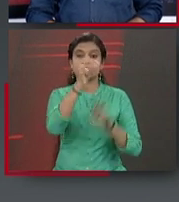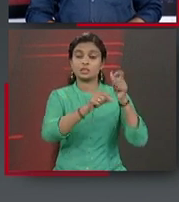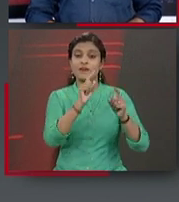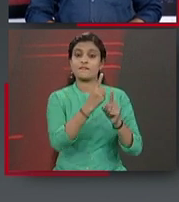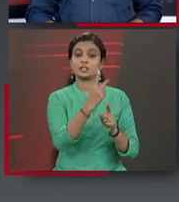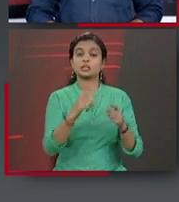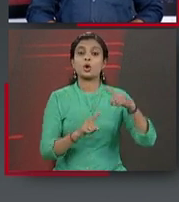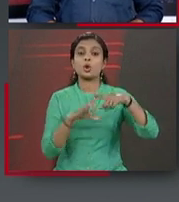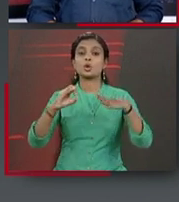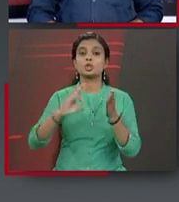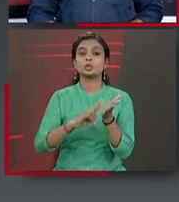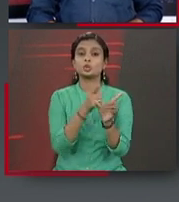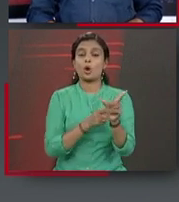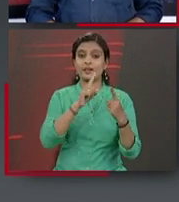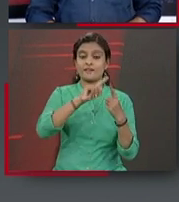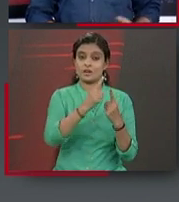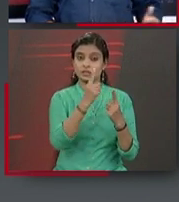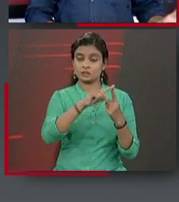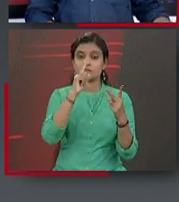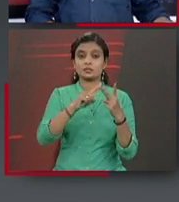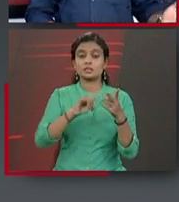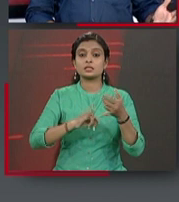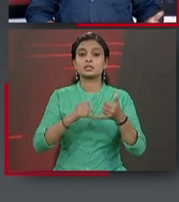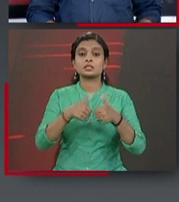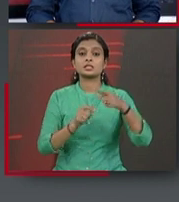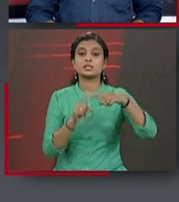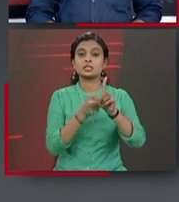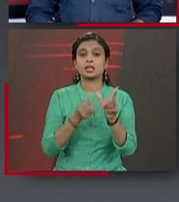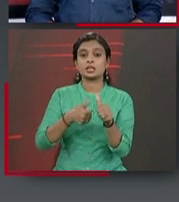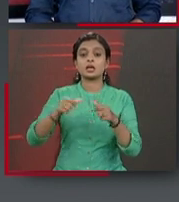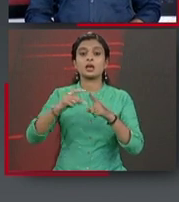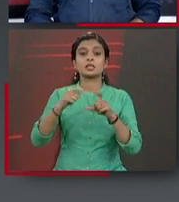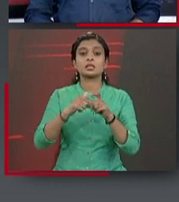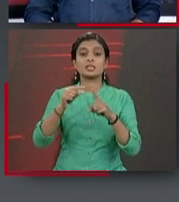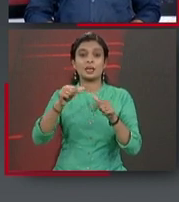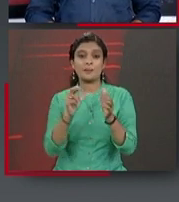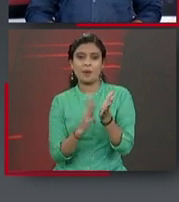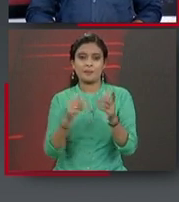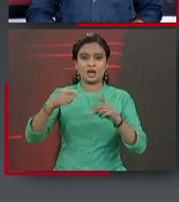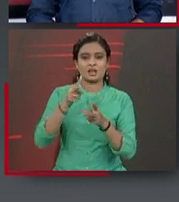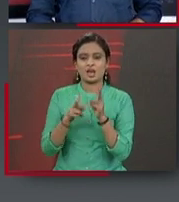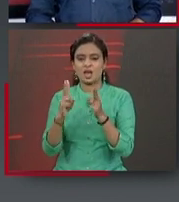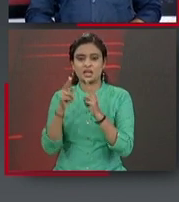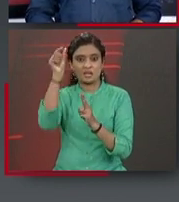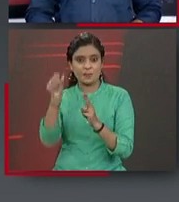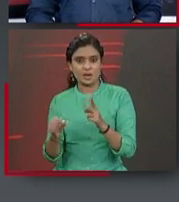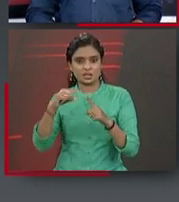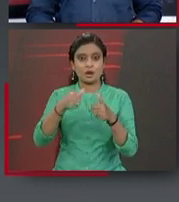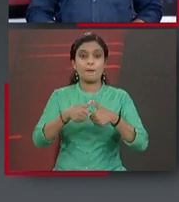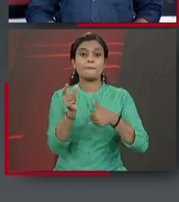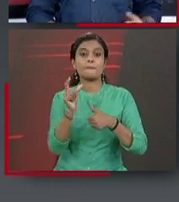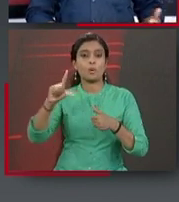ഫാദർ ടോണി കല്ലൂക്കാരനാണ്. രണ്ടാം പ്രതി സത്യദീപത്തിന്റെ ഇംഗ്ലീഷ് വിഭാഗത്തിന്റെ എഡിറ്റർ കൂടിയായിട്ടുള്ള ഫാദർ പോൾ തേലേക്കാട്ടാണ്. മൂന്നാം